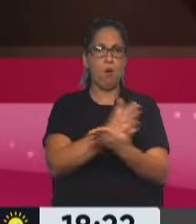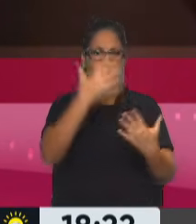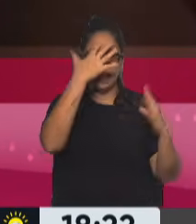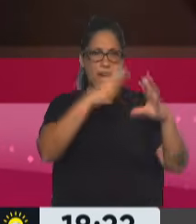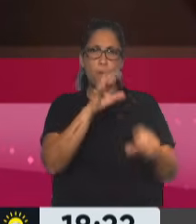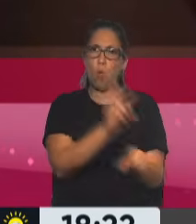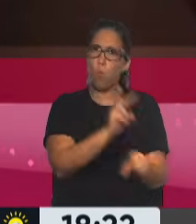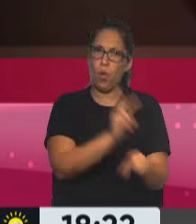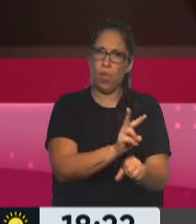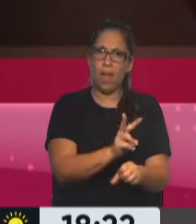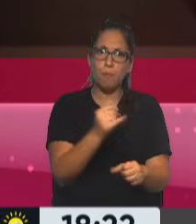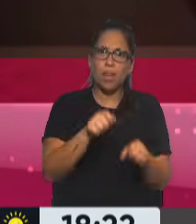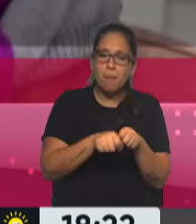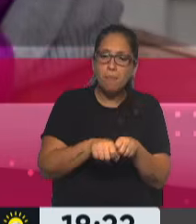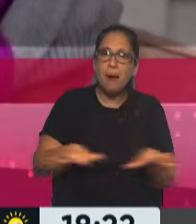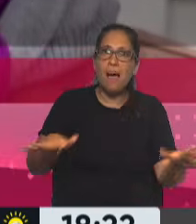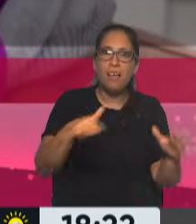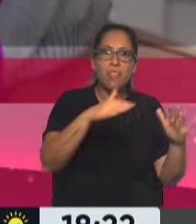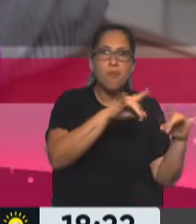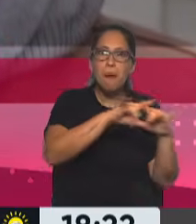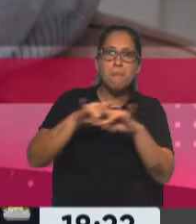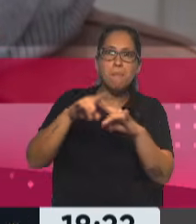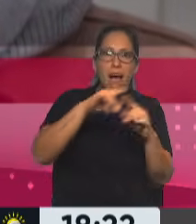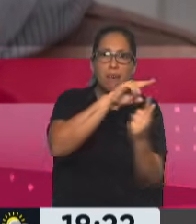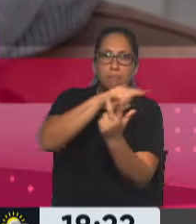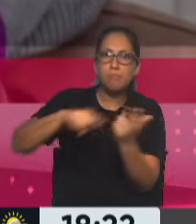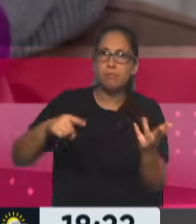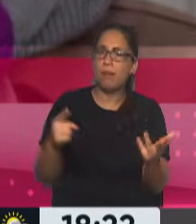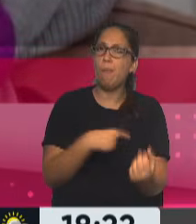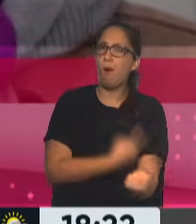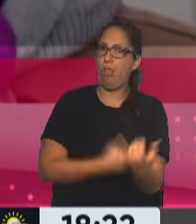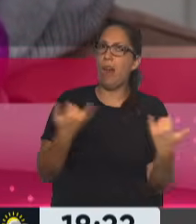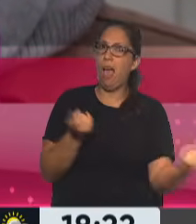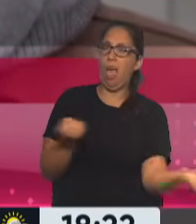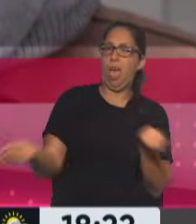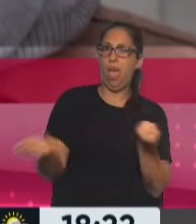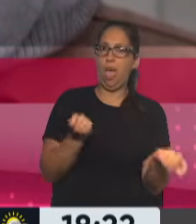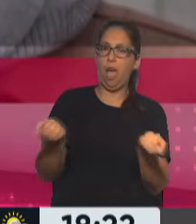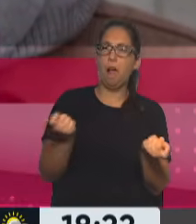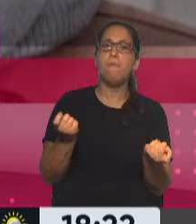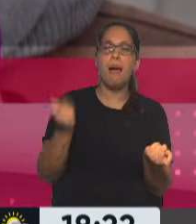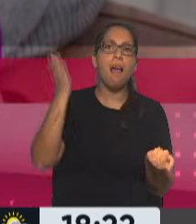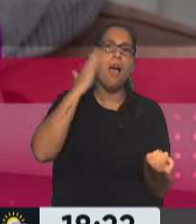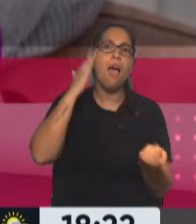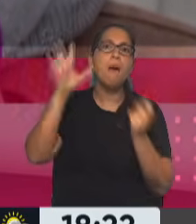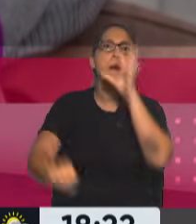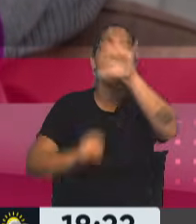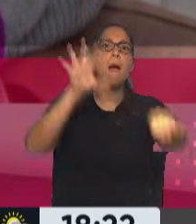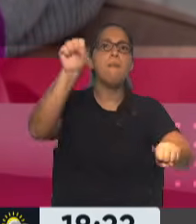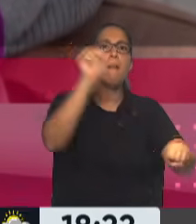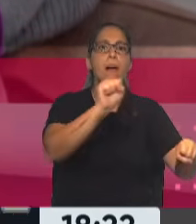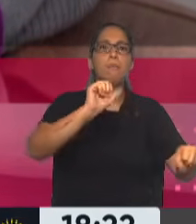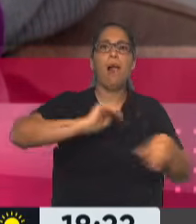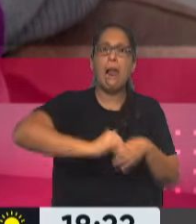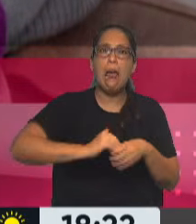plateformes pour quelque part coloniser un peu les esprits. Quand on voit que certaines de ces plateformes viennent de pays qui